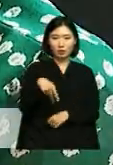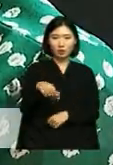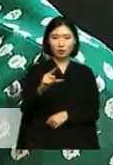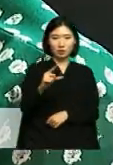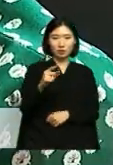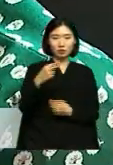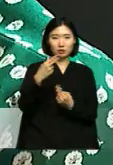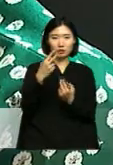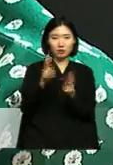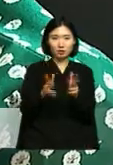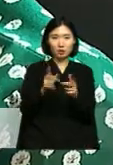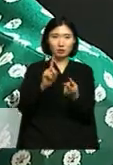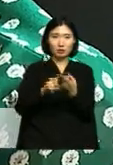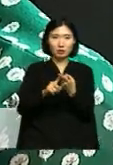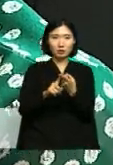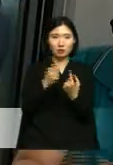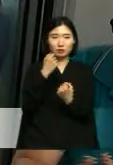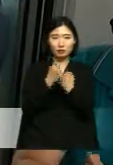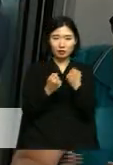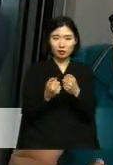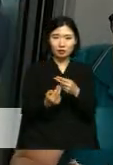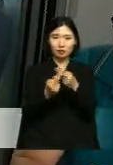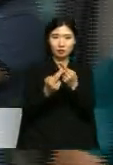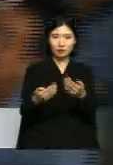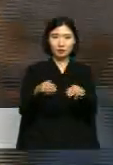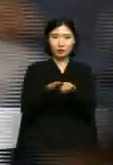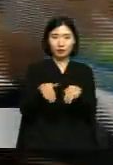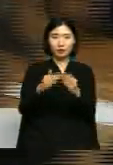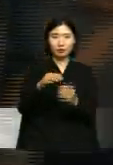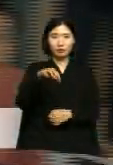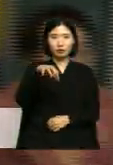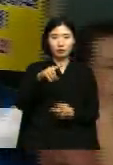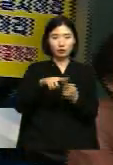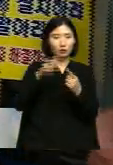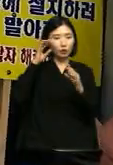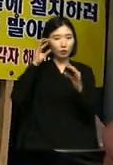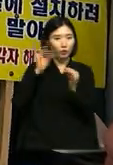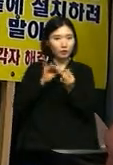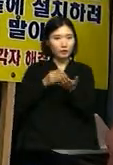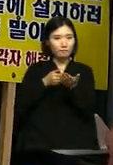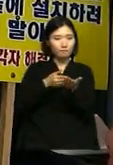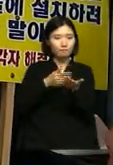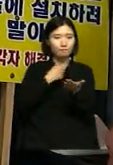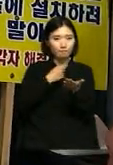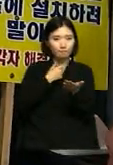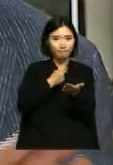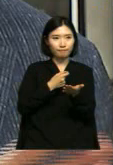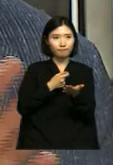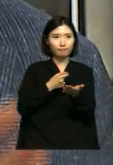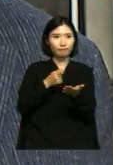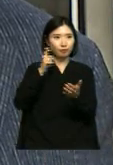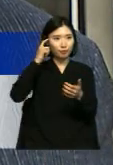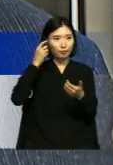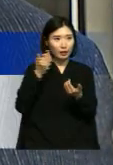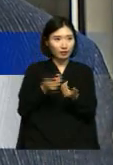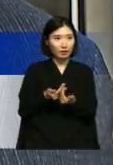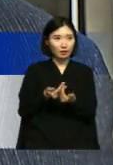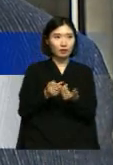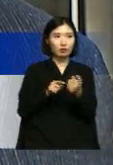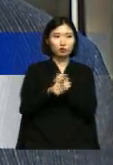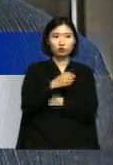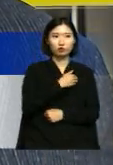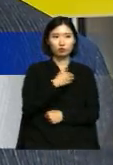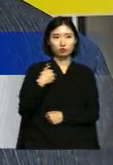사업에 대해 설명하고 LPG 저장 탱크 설치 부지에 대해 동의를 구하려고 했습니다. 반대하신 것도 저희 충분히 알고